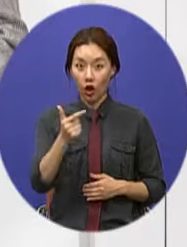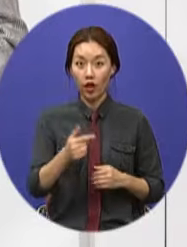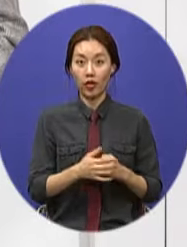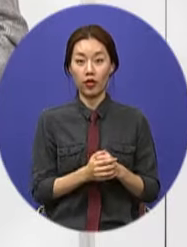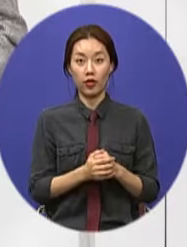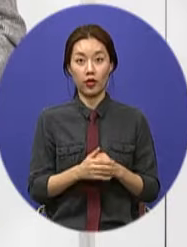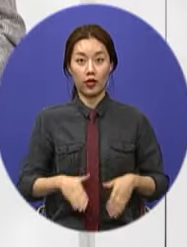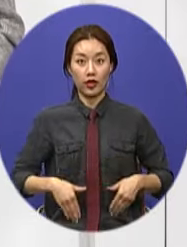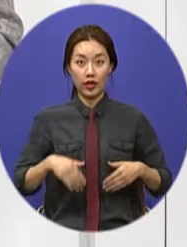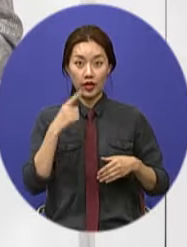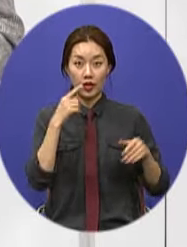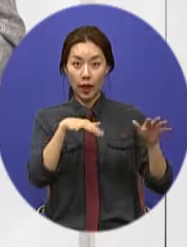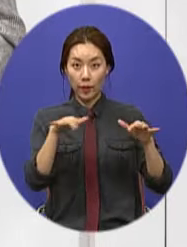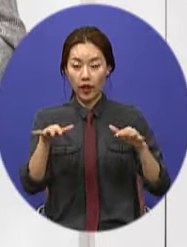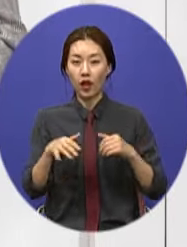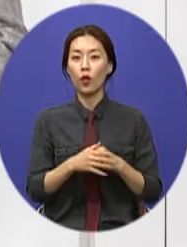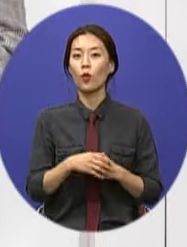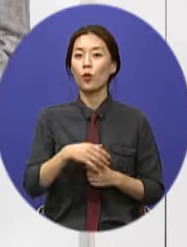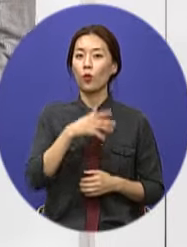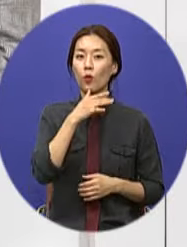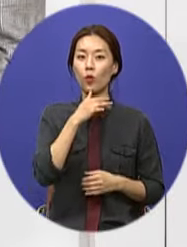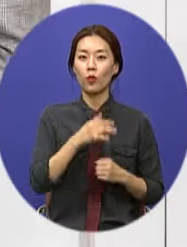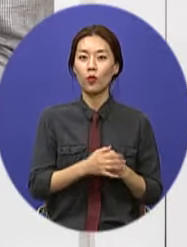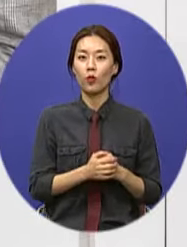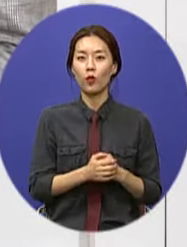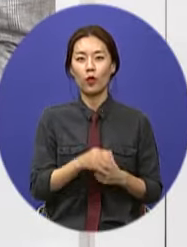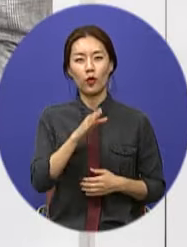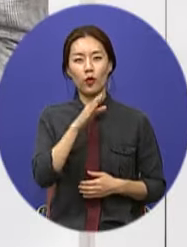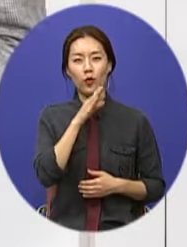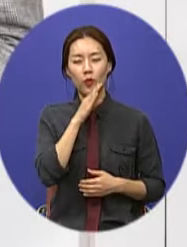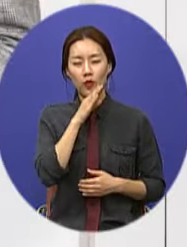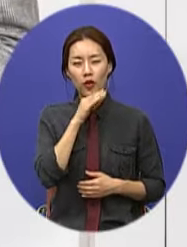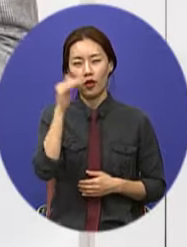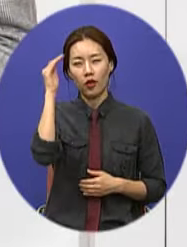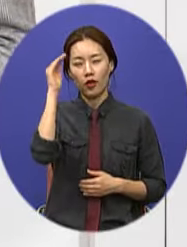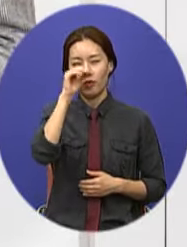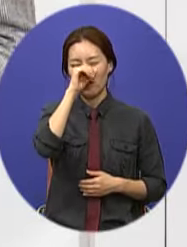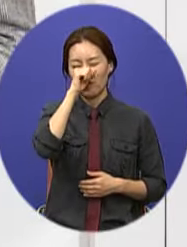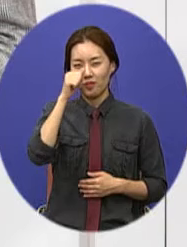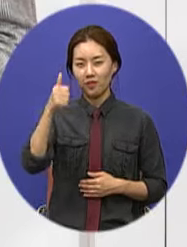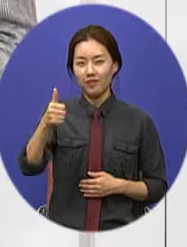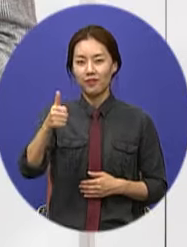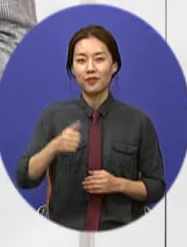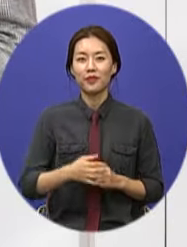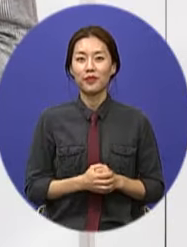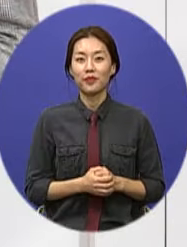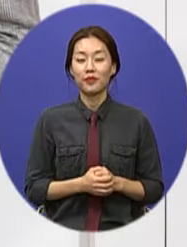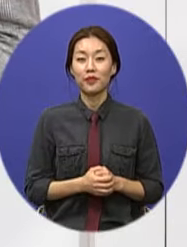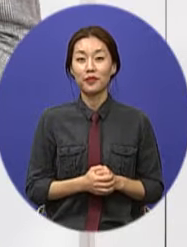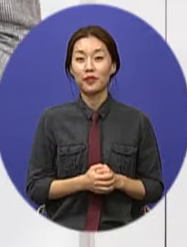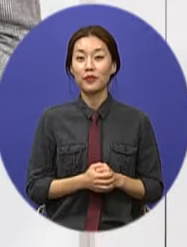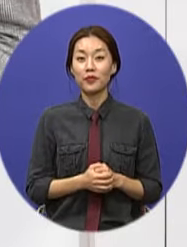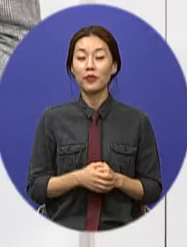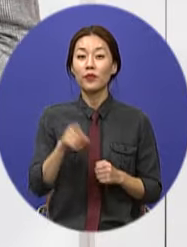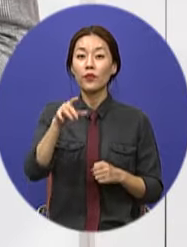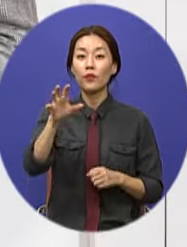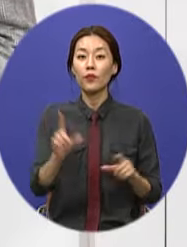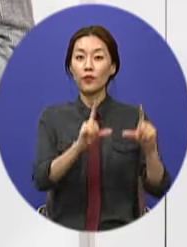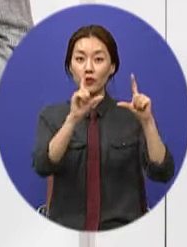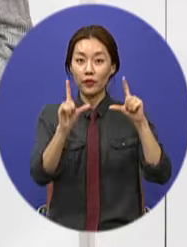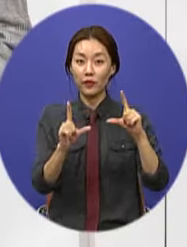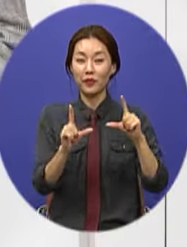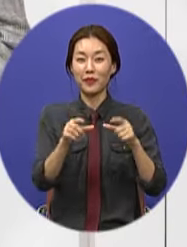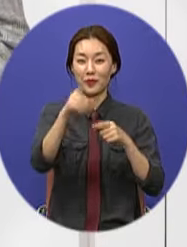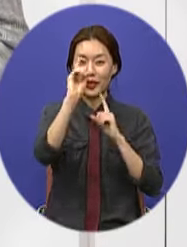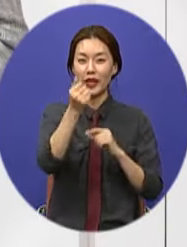남해인겨. 예예. 아따 참말로 남해 참 경치도 좋고 막 끝내준다 아닙니까? 남해 사실 이 한관 이 두